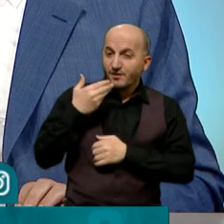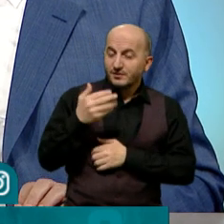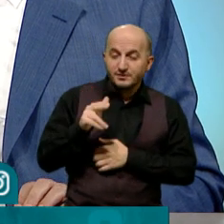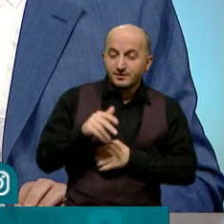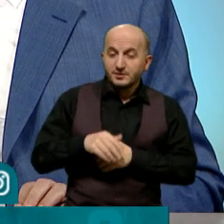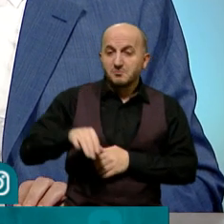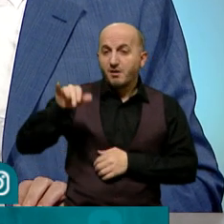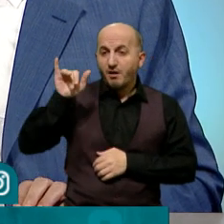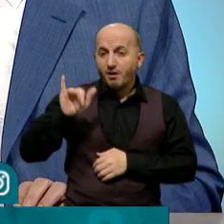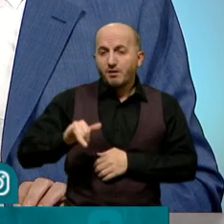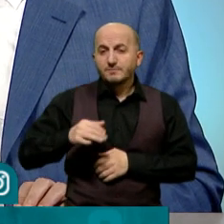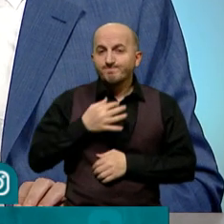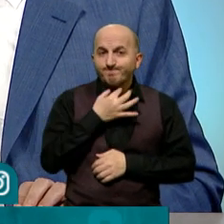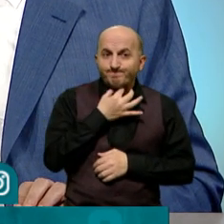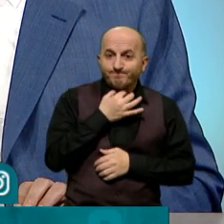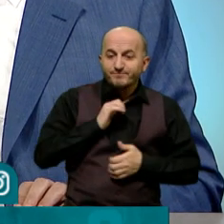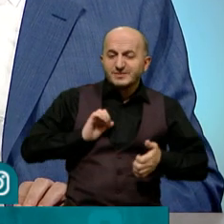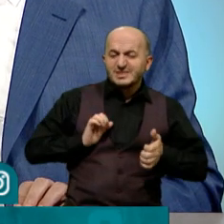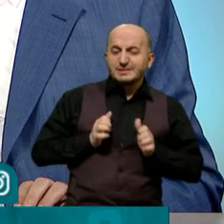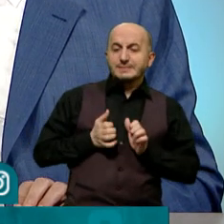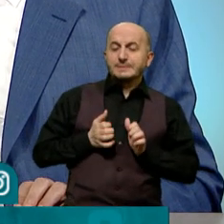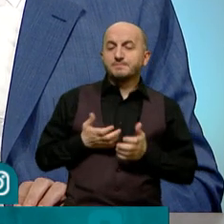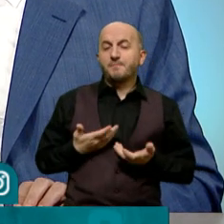gibi hakikaten darda kalmış,